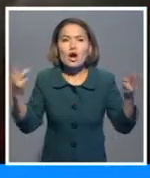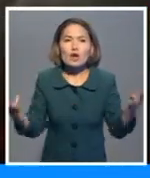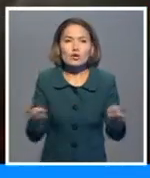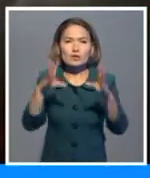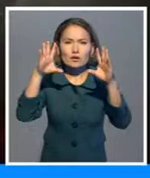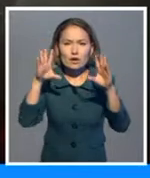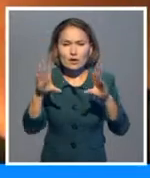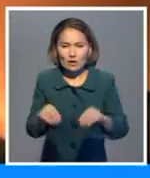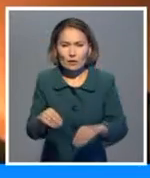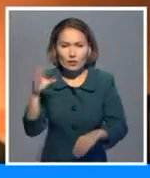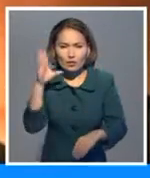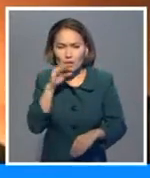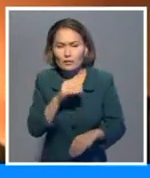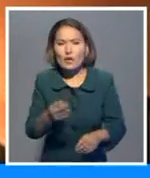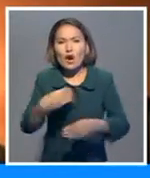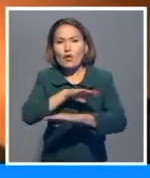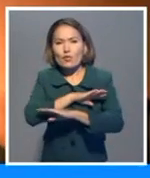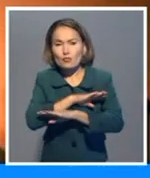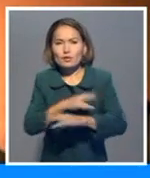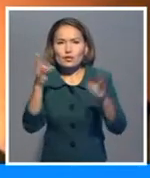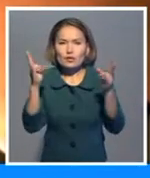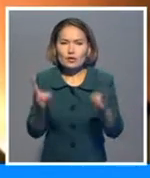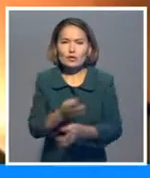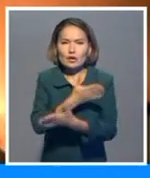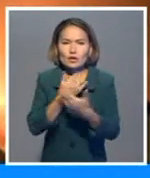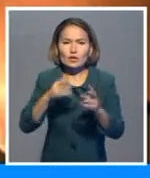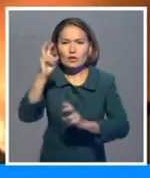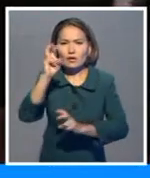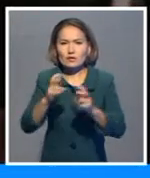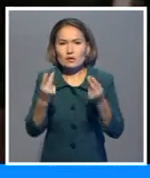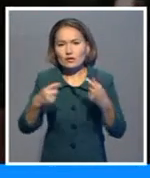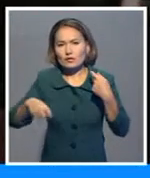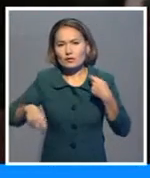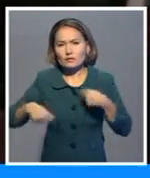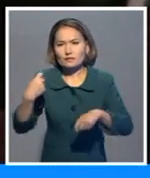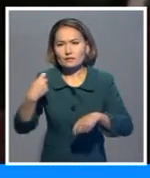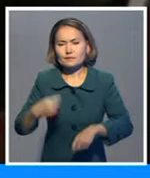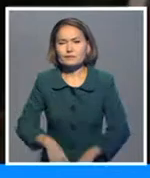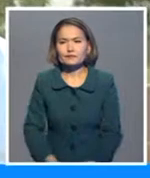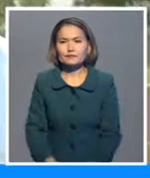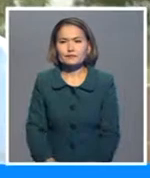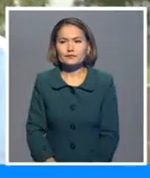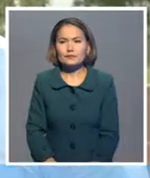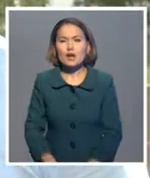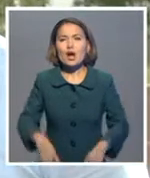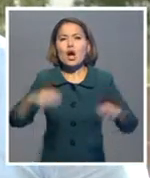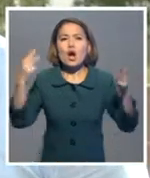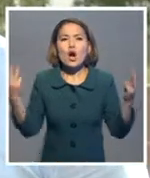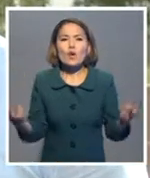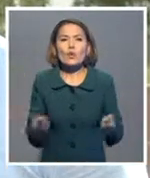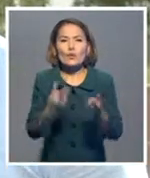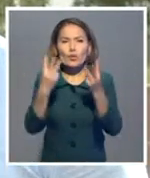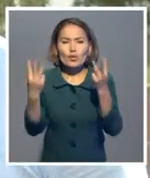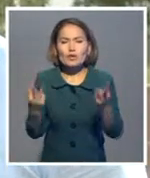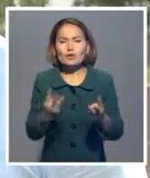Өрттен еңбеккерлер зардап шеккен жоқ. Алайда кәсіпорынға келген шығын шаш етектен, дейді мамандар. Өрт 21 сағат 7